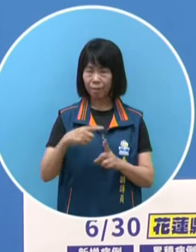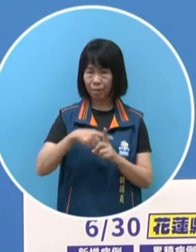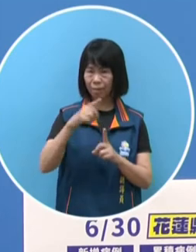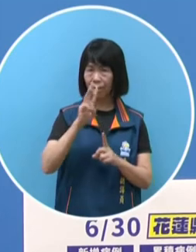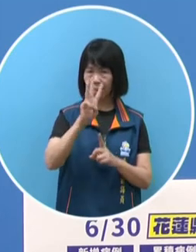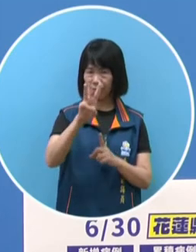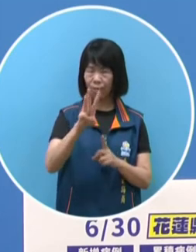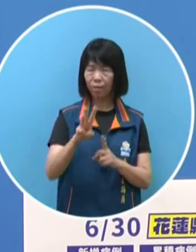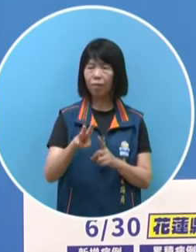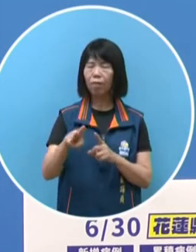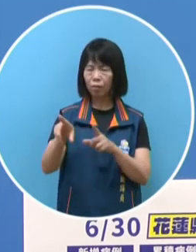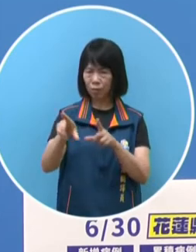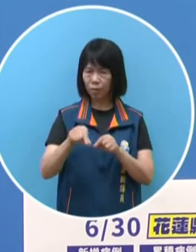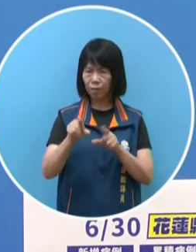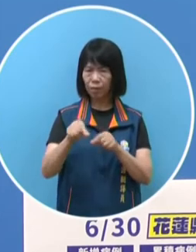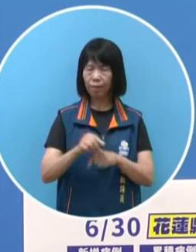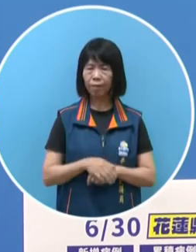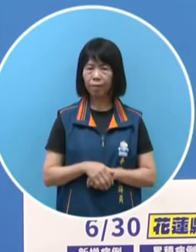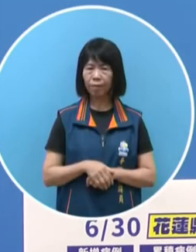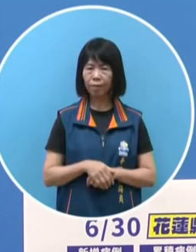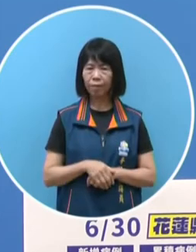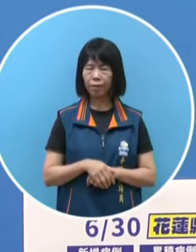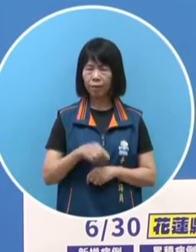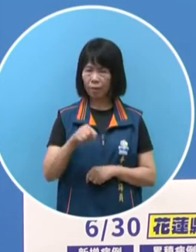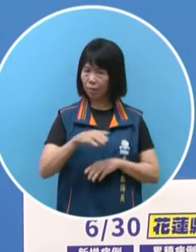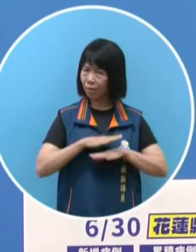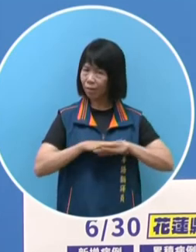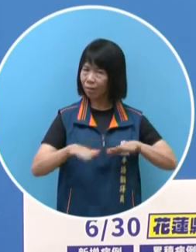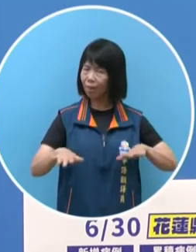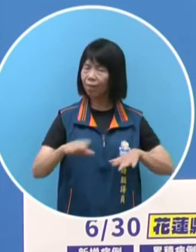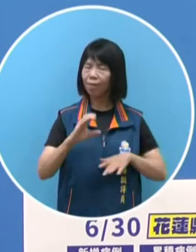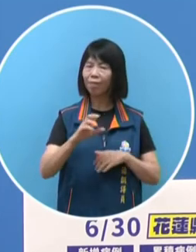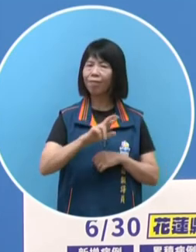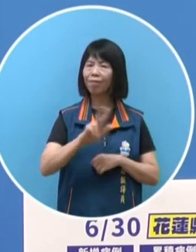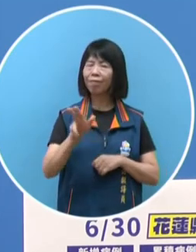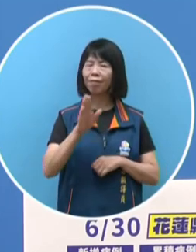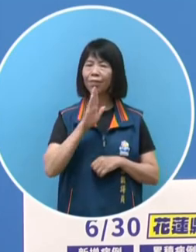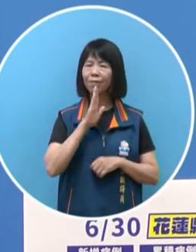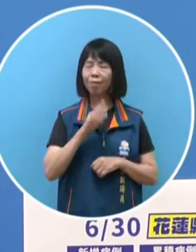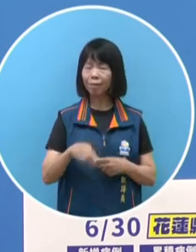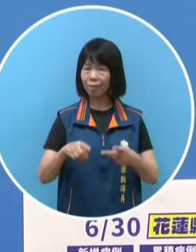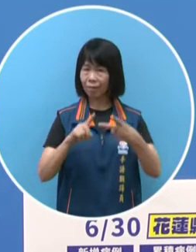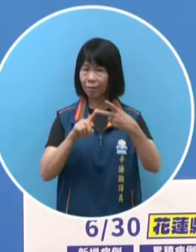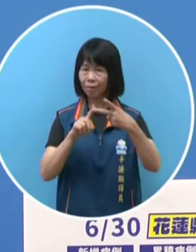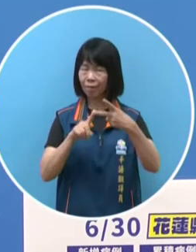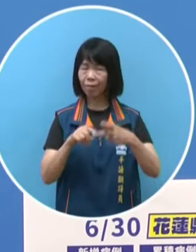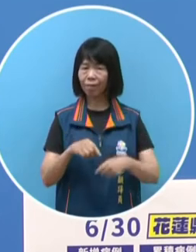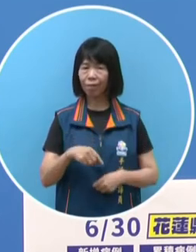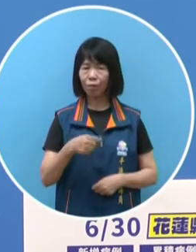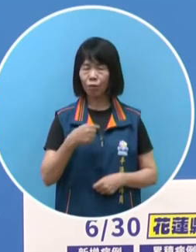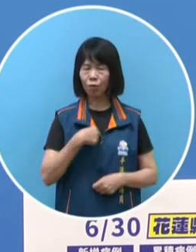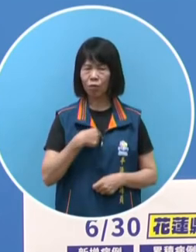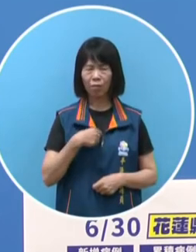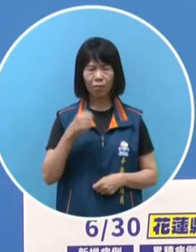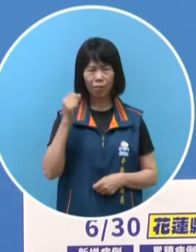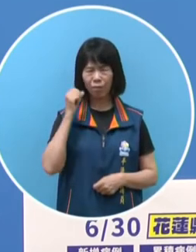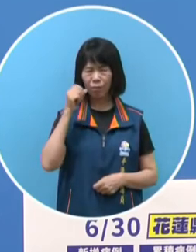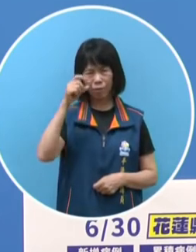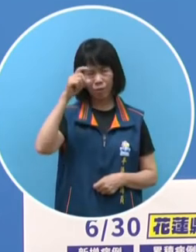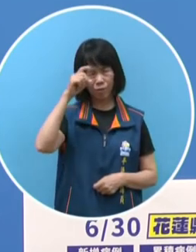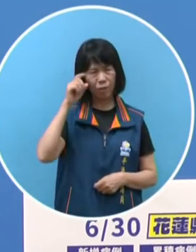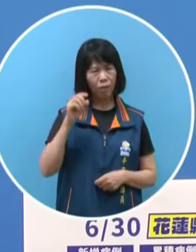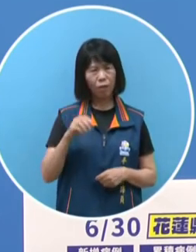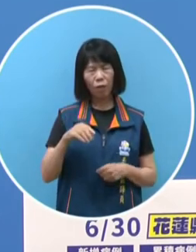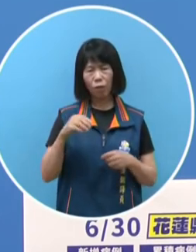来做，我想这是一个最安全的方式。第二个，正卫不希望因